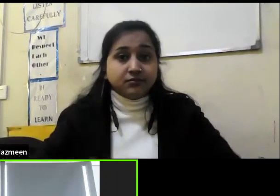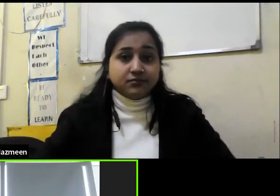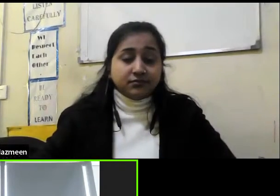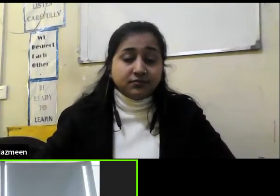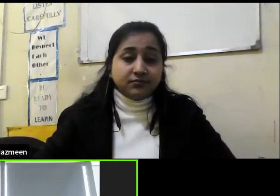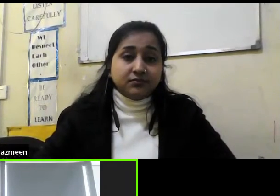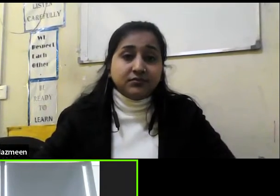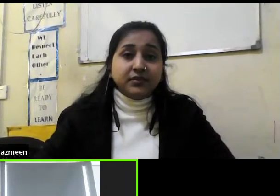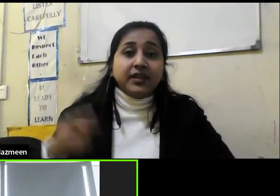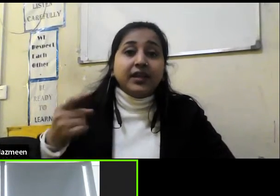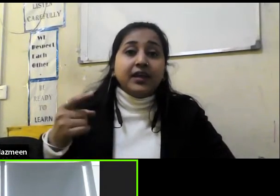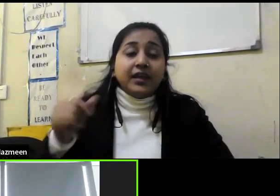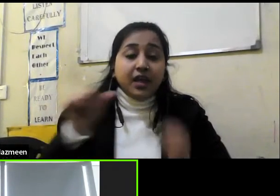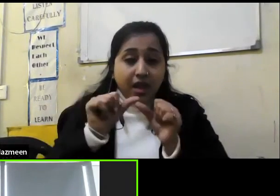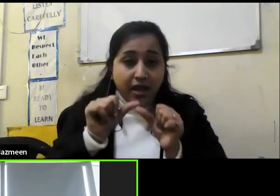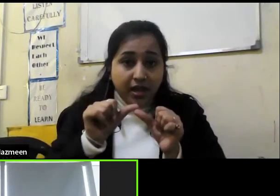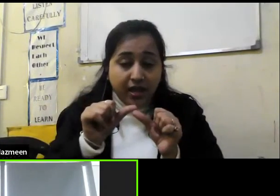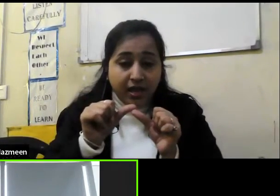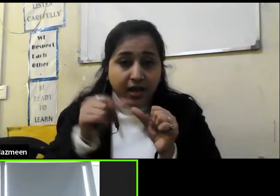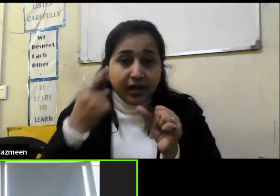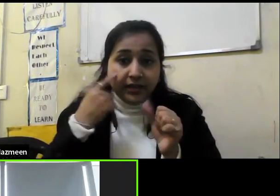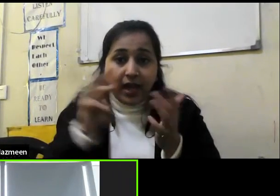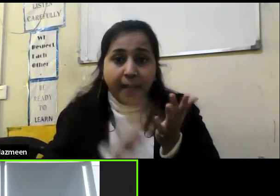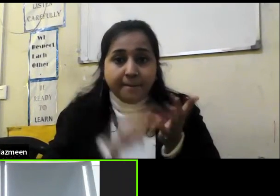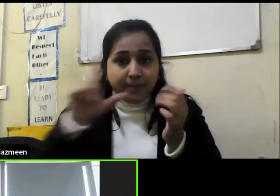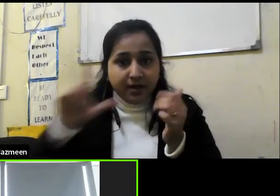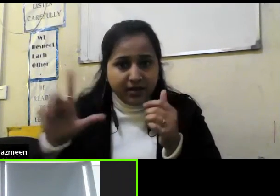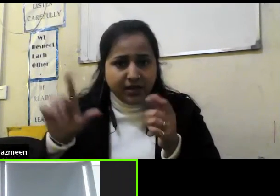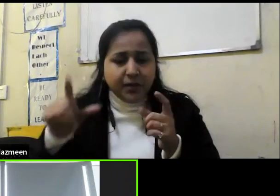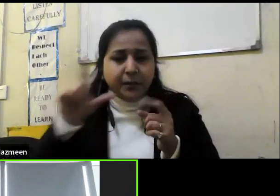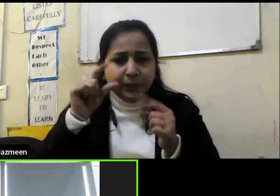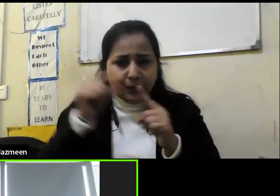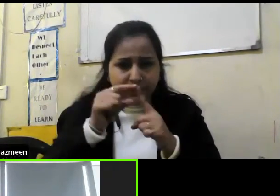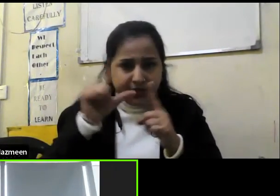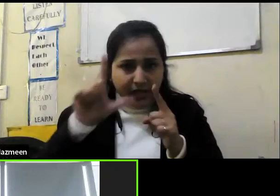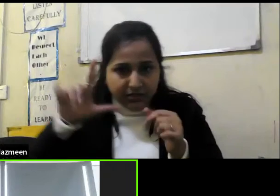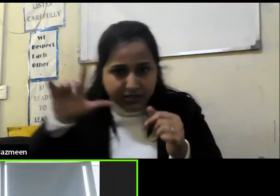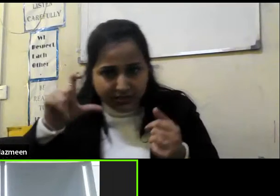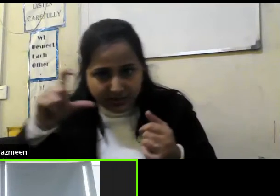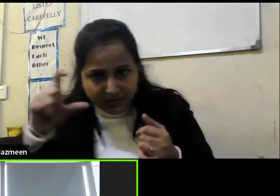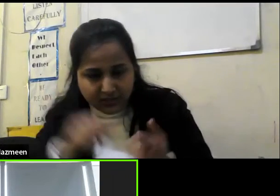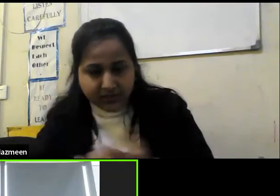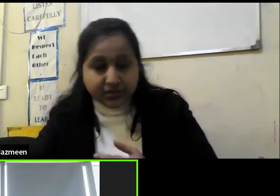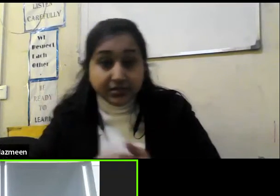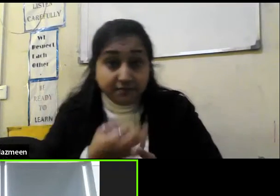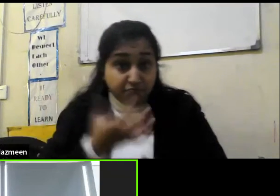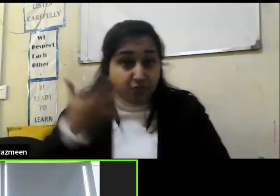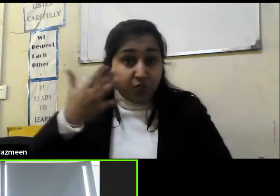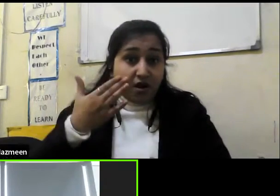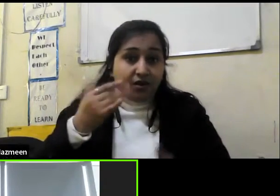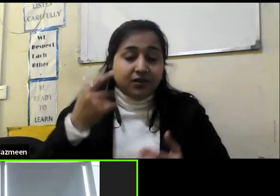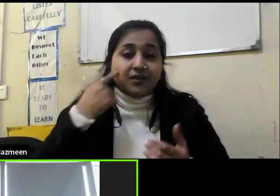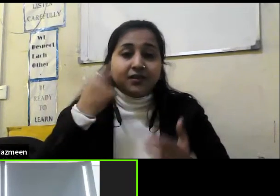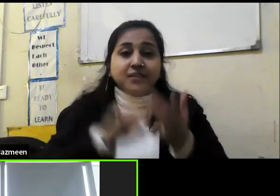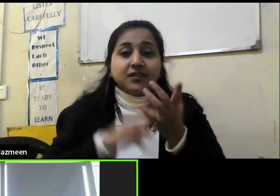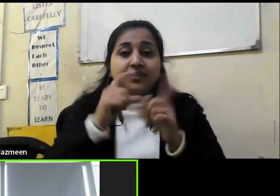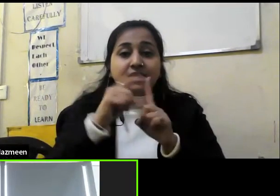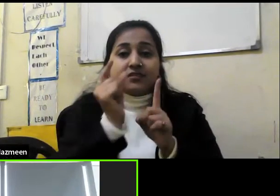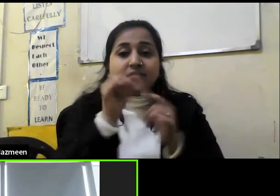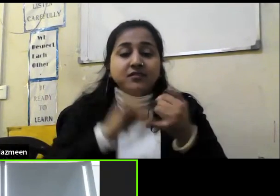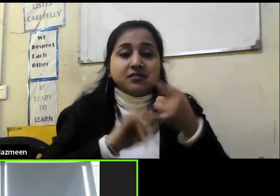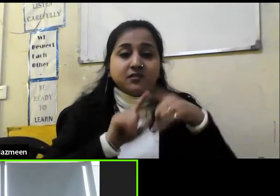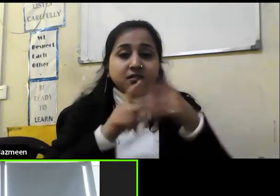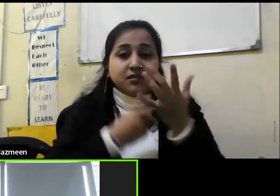AI/ML और रोबोटिक्स, PLC, स्मार्ट इंडस्ट्री, स्मार्ट ऑटोमेशन, इसके लिए